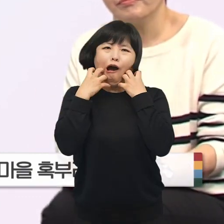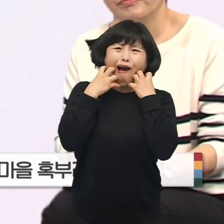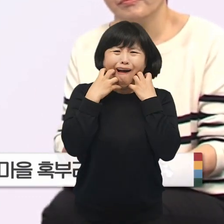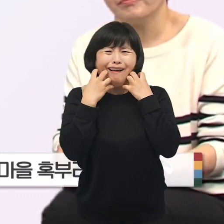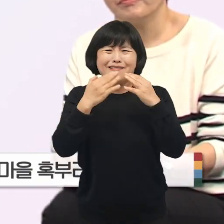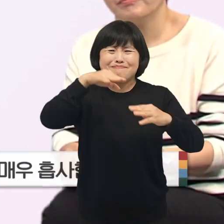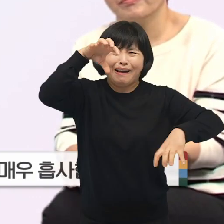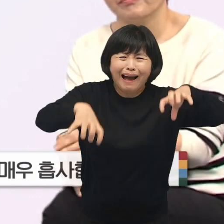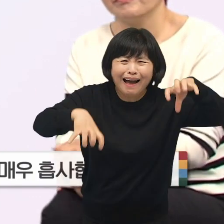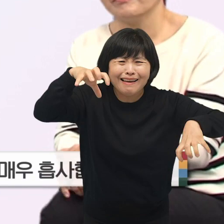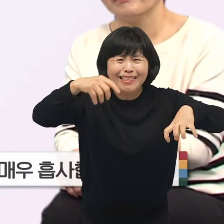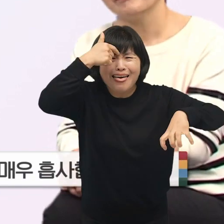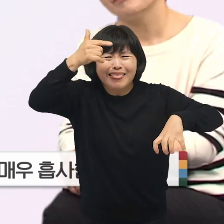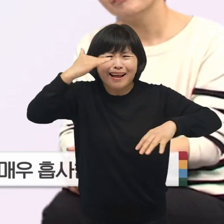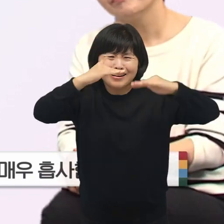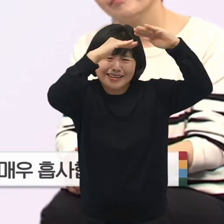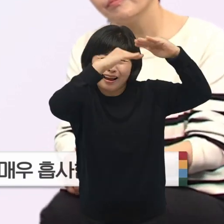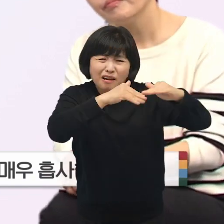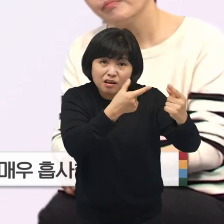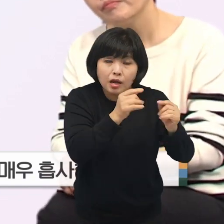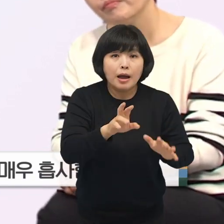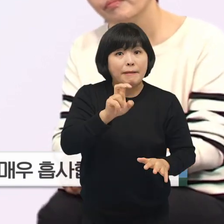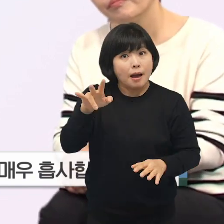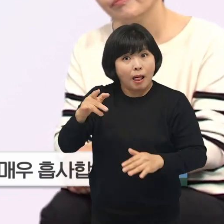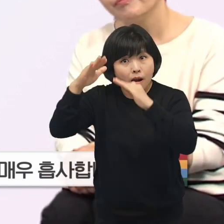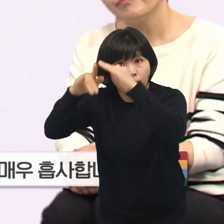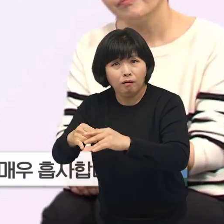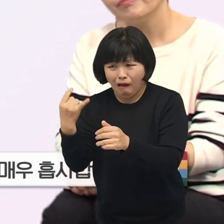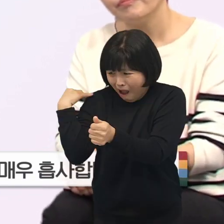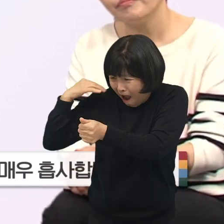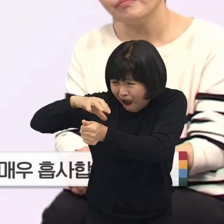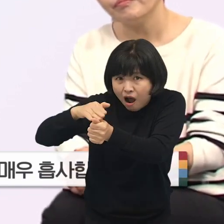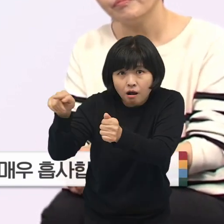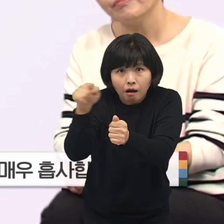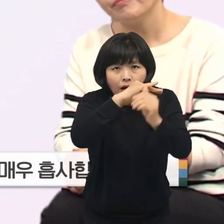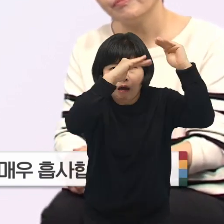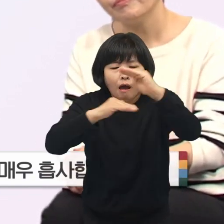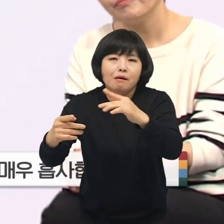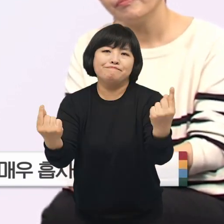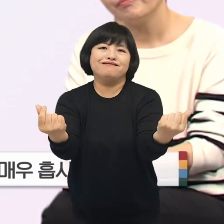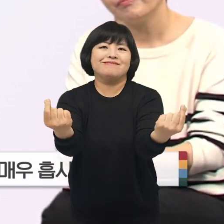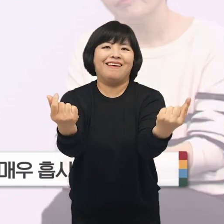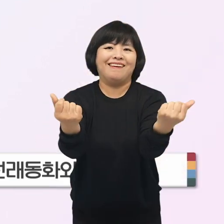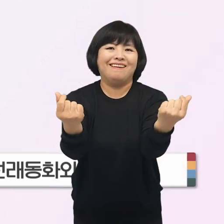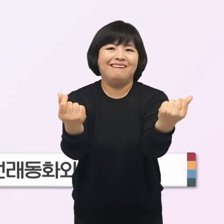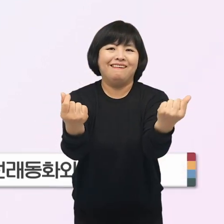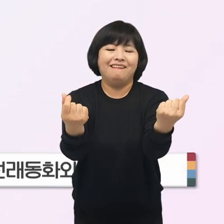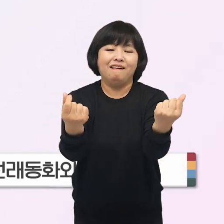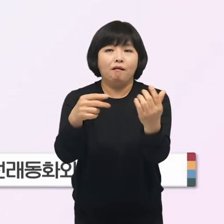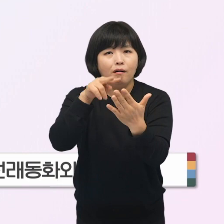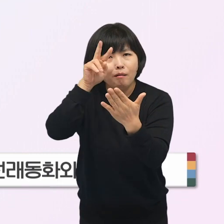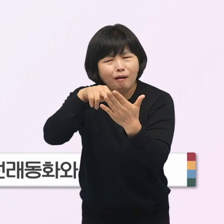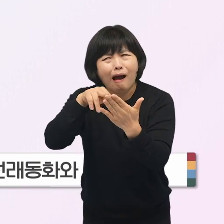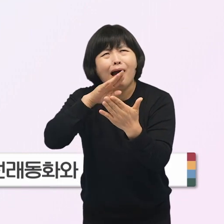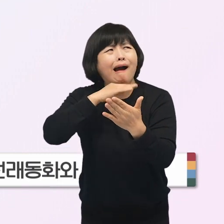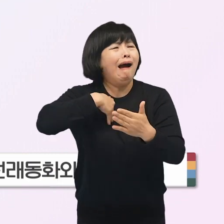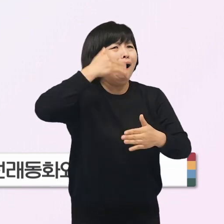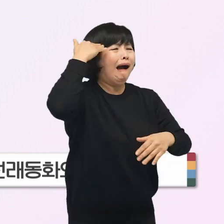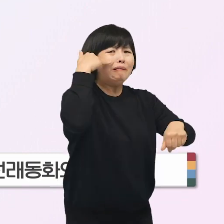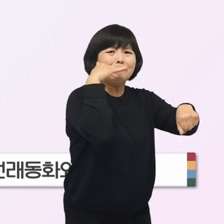혹부리 영감이 바로 이 책 마멜에서 등장하는 카리의 운명과 매우 흡사합니다. 여러분들은 이